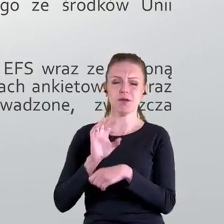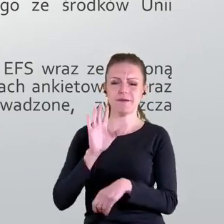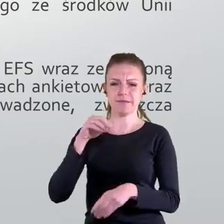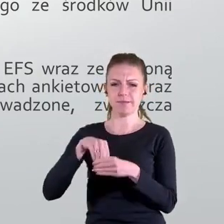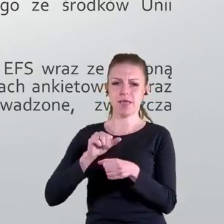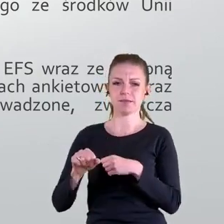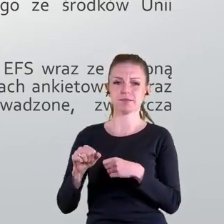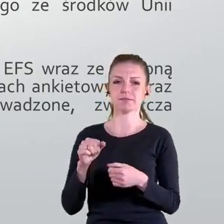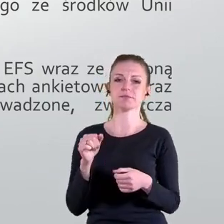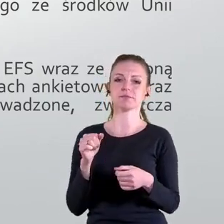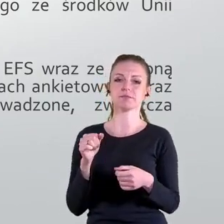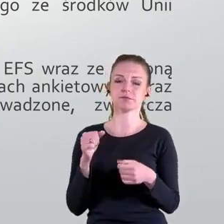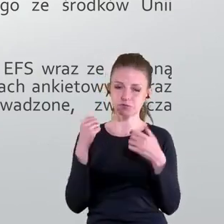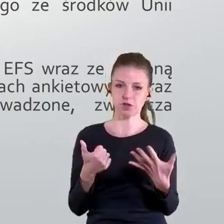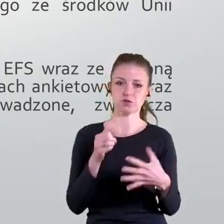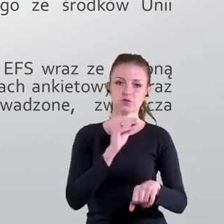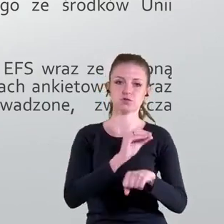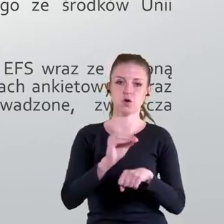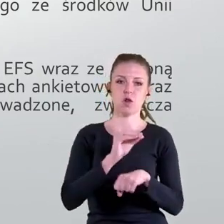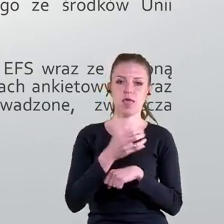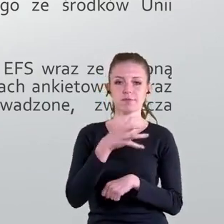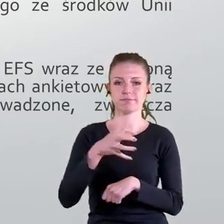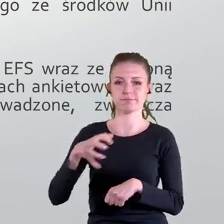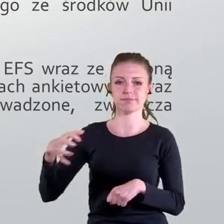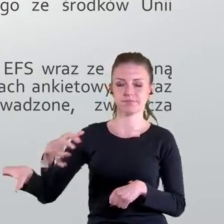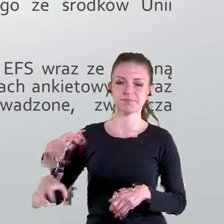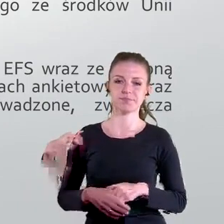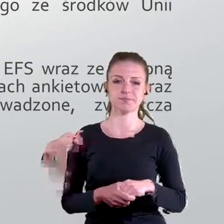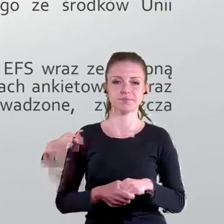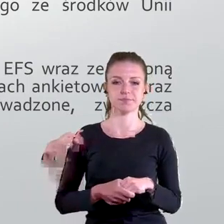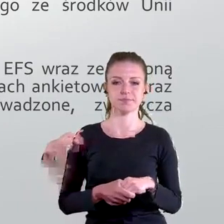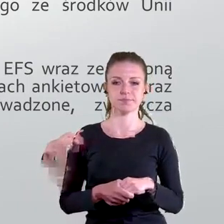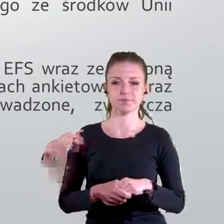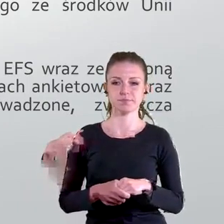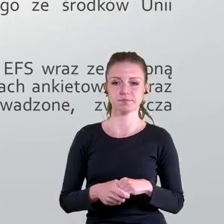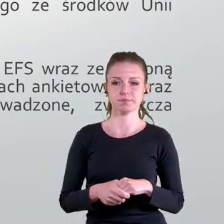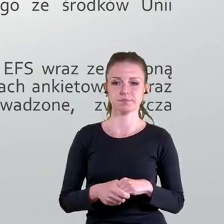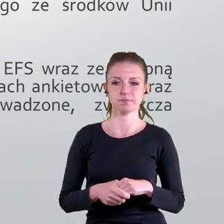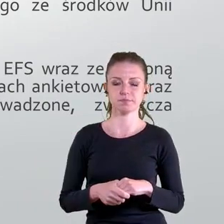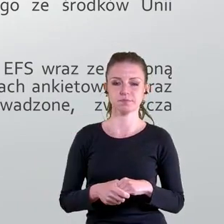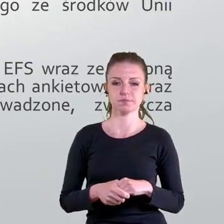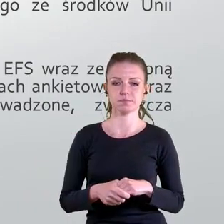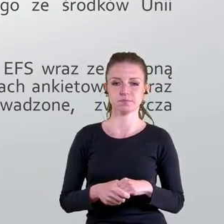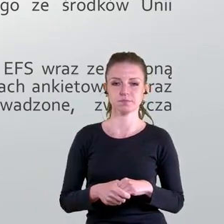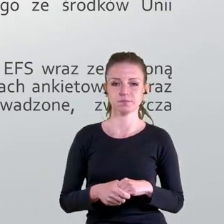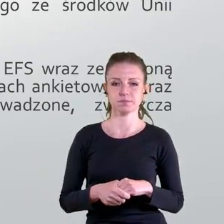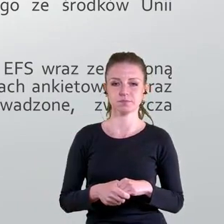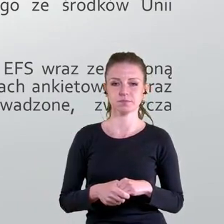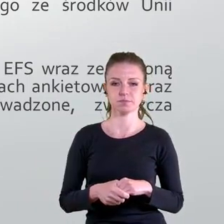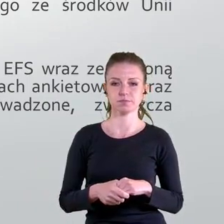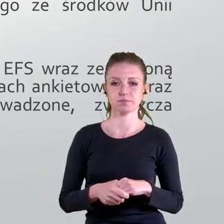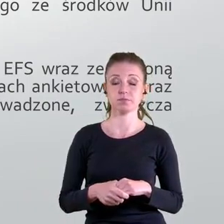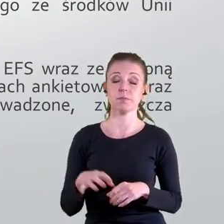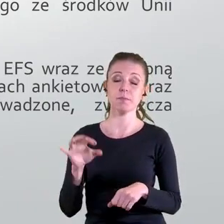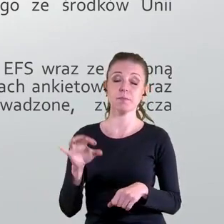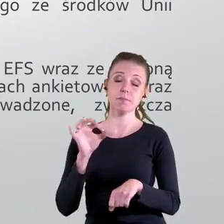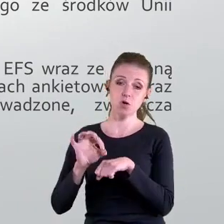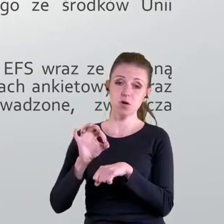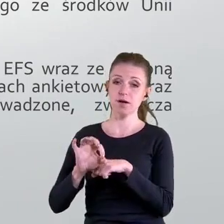który jest związany właśnie zintegrowanym programem rozwoju jest projekt finansowany